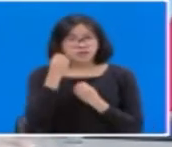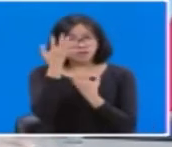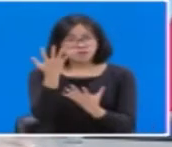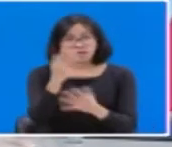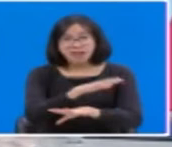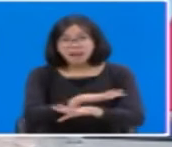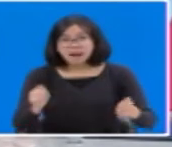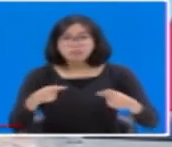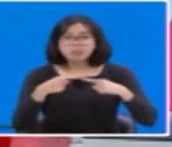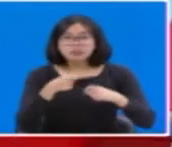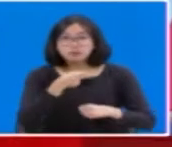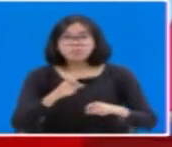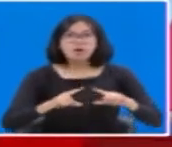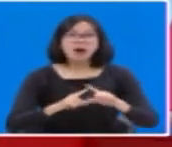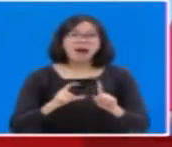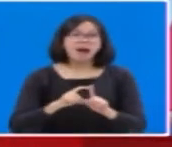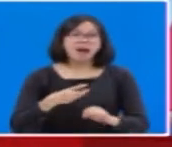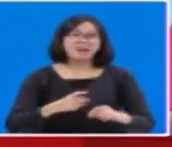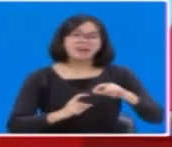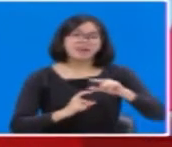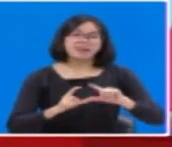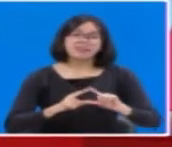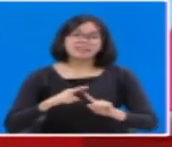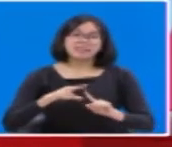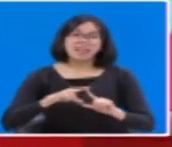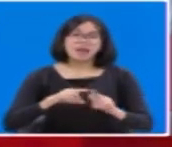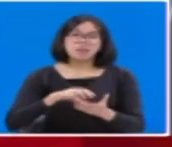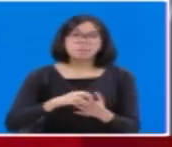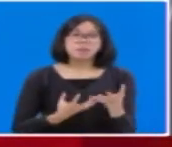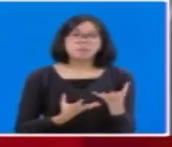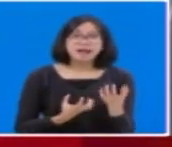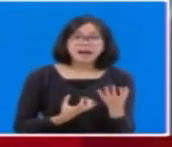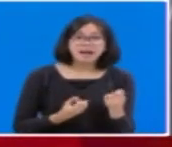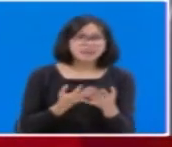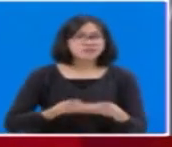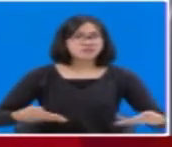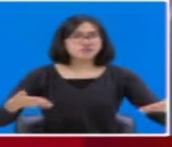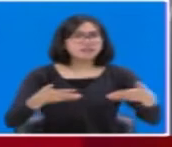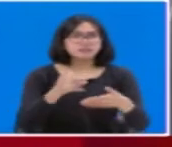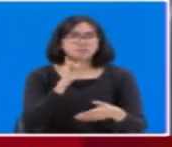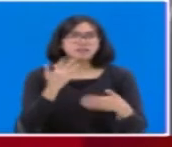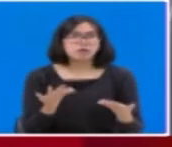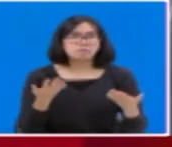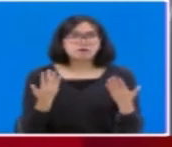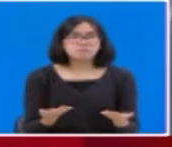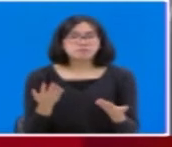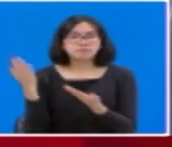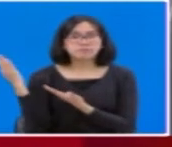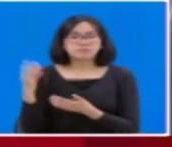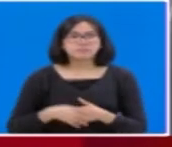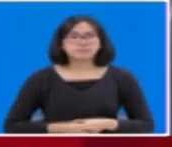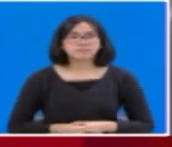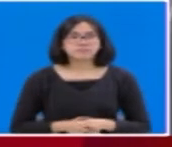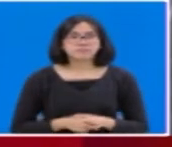Untuk informasi selengkapnya sudah ada Ade Sata di Palangkaraya. Ade, bagaimana kondisi di sana? Ya, Lovi. Hari